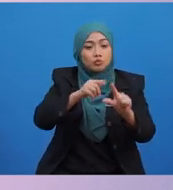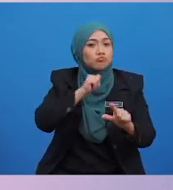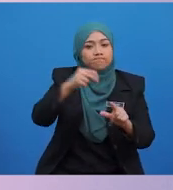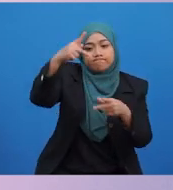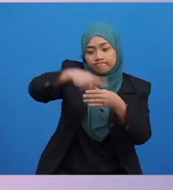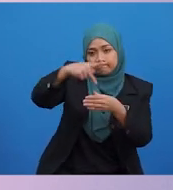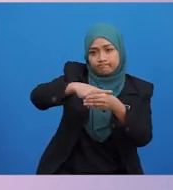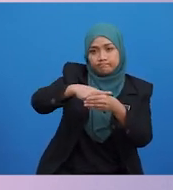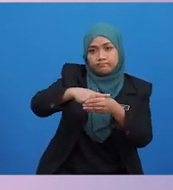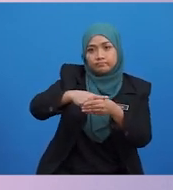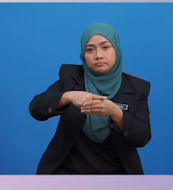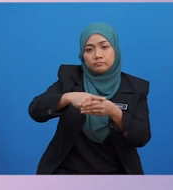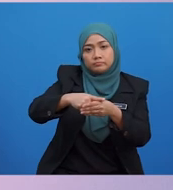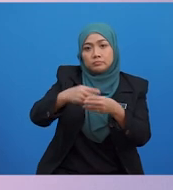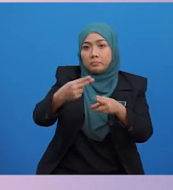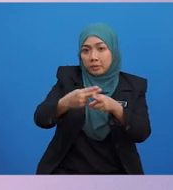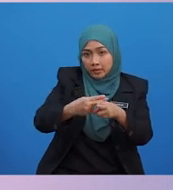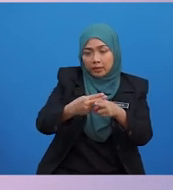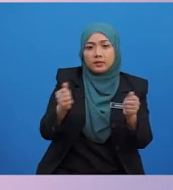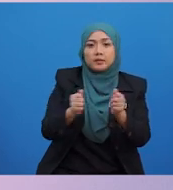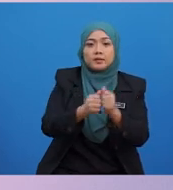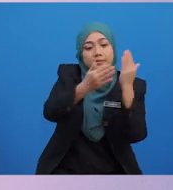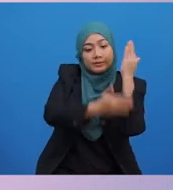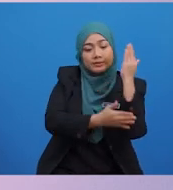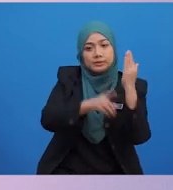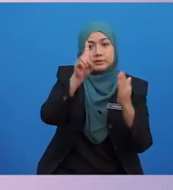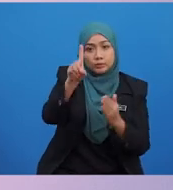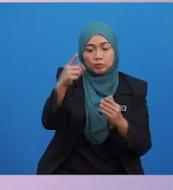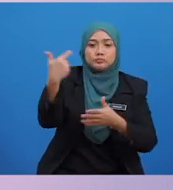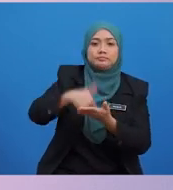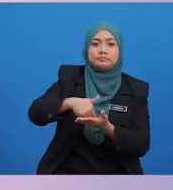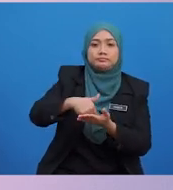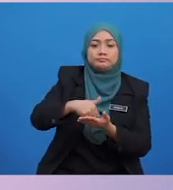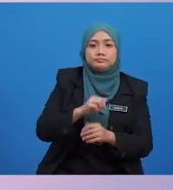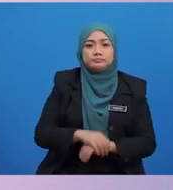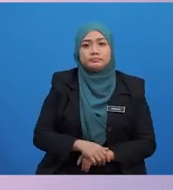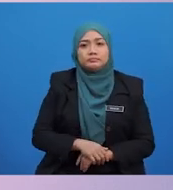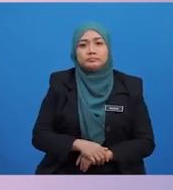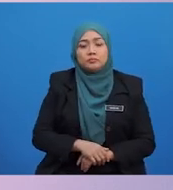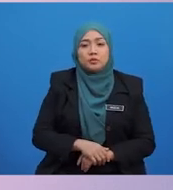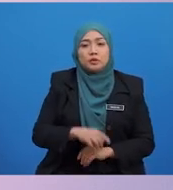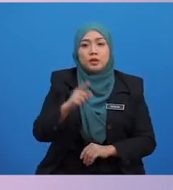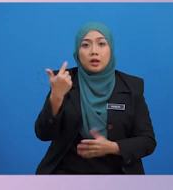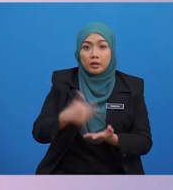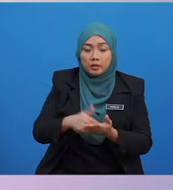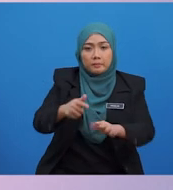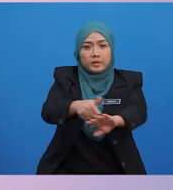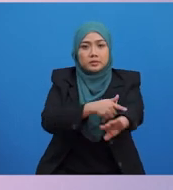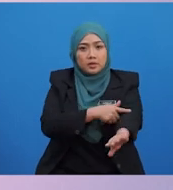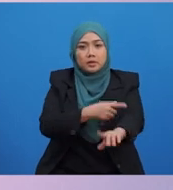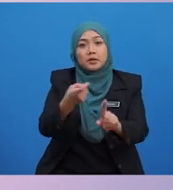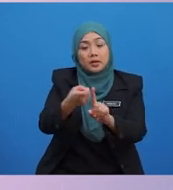diberi adalah lebih pendek daripada Sisi yang satu lagi dan semestinya ia lebih panjang daripada